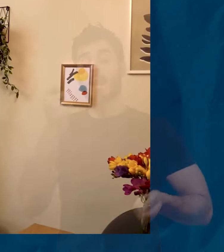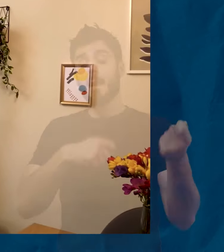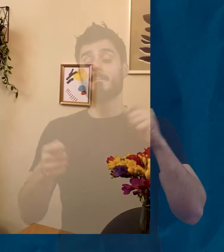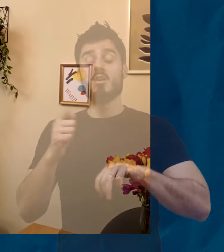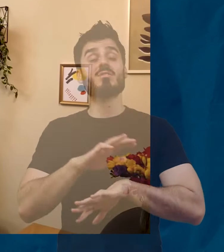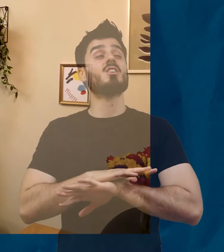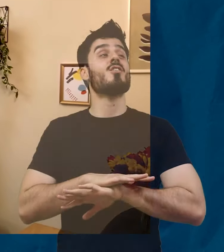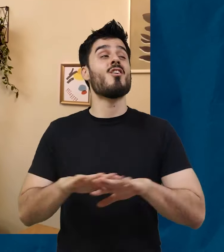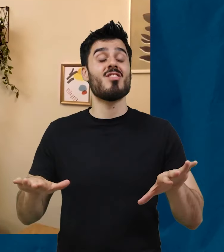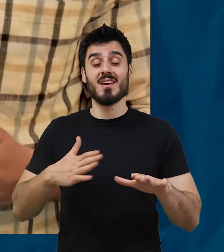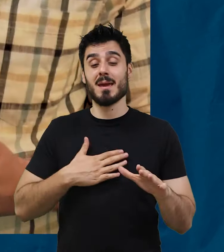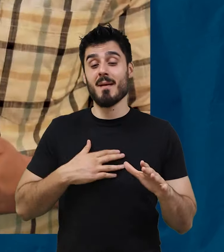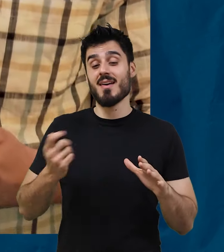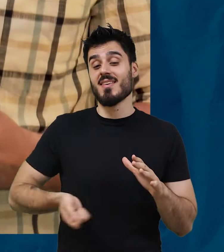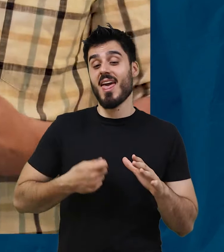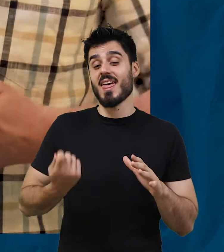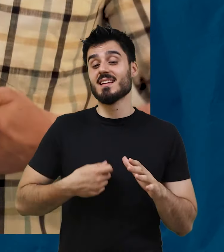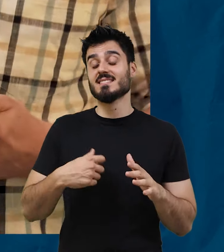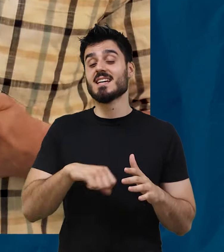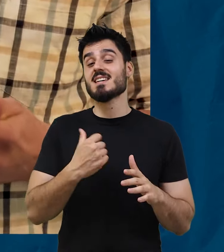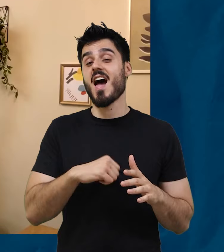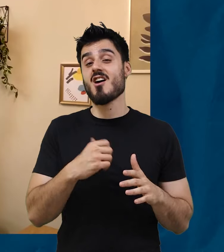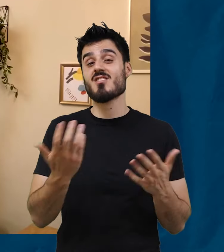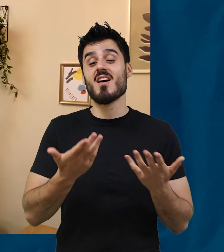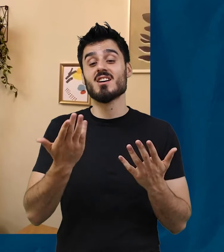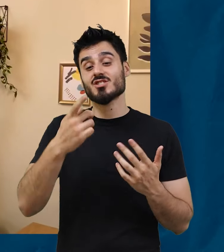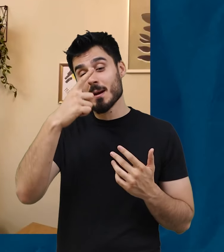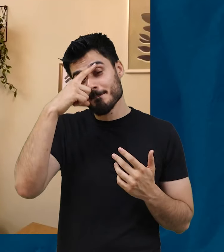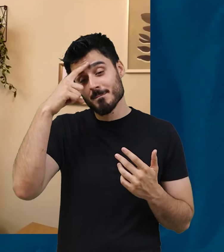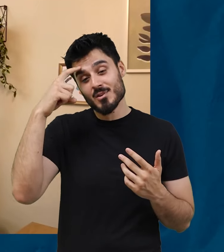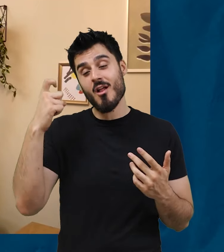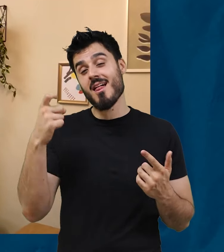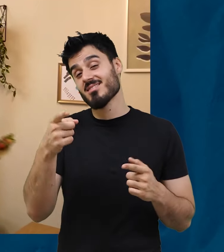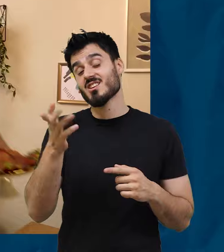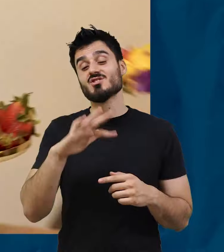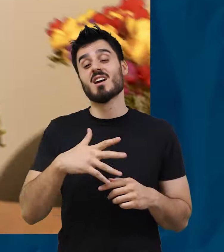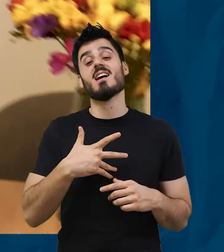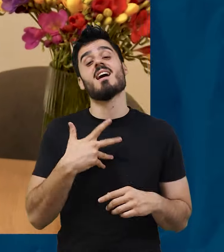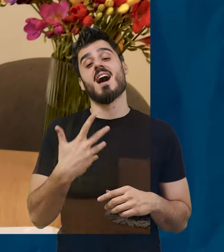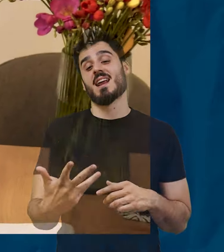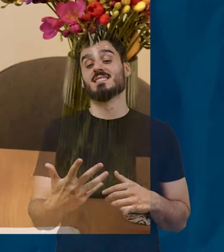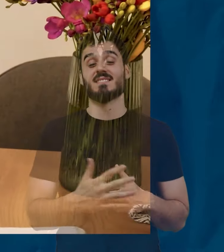Ремонтът е готов и имаме кекс с ягоди, защото вече е пролет. Няма как да ни интереса.